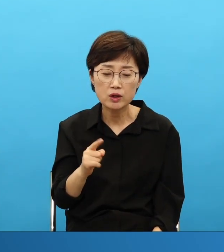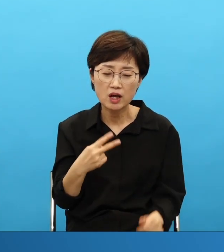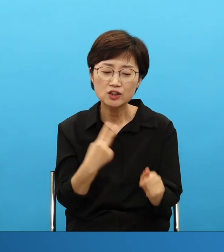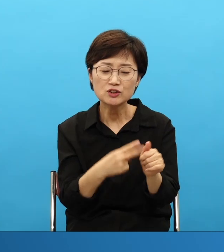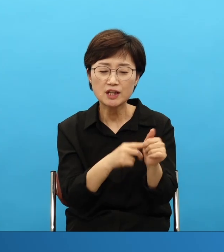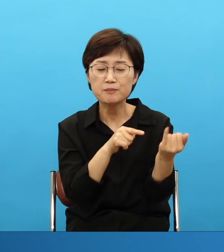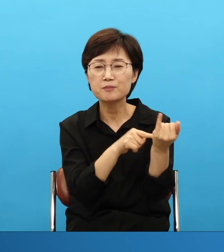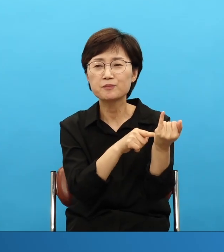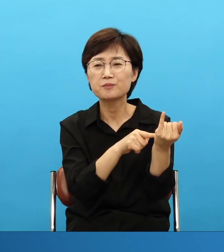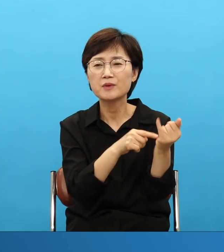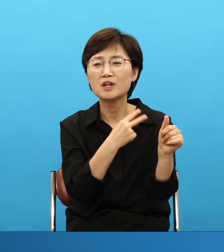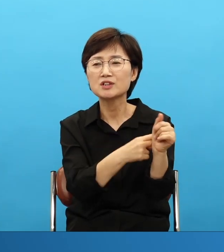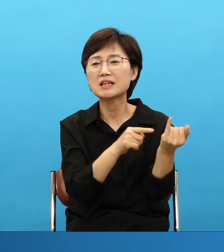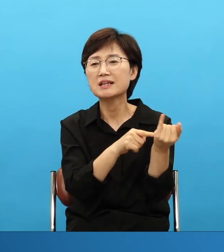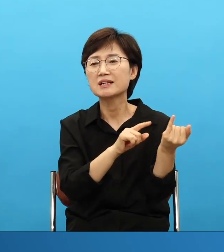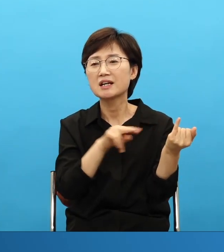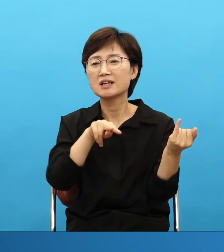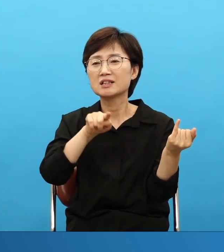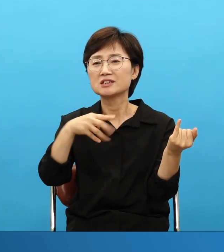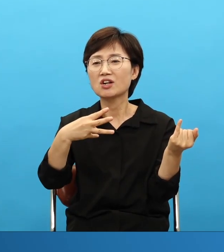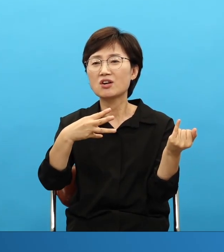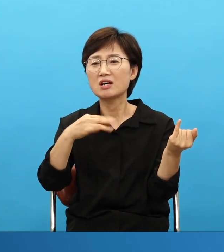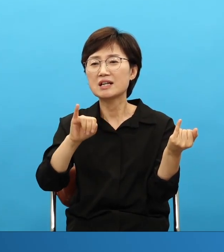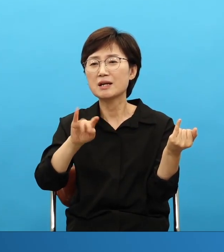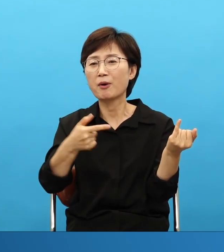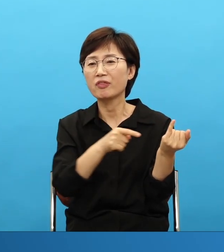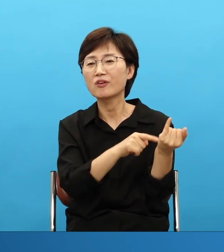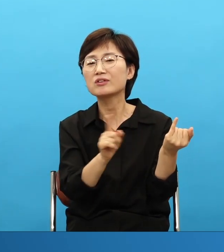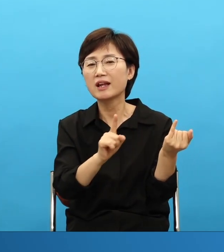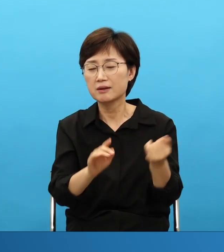거 심지어 모든 사람이